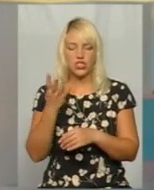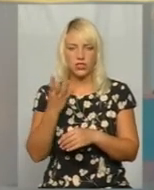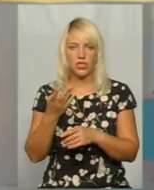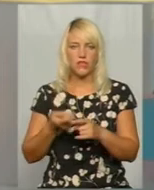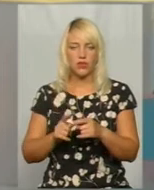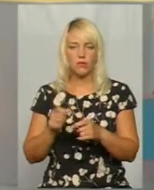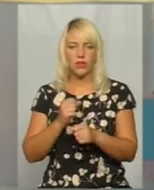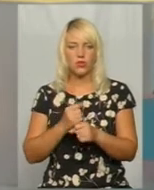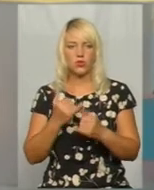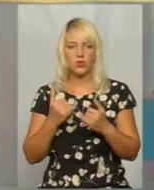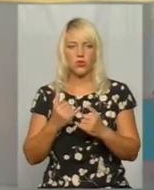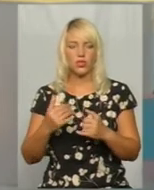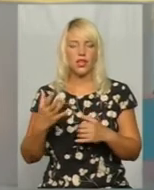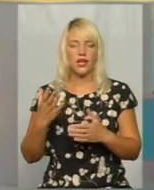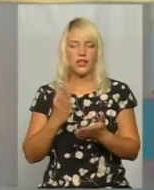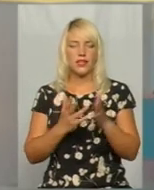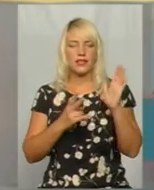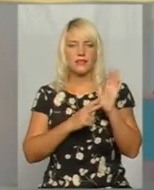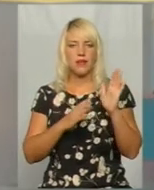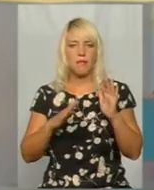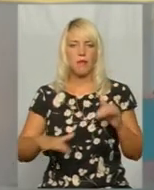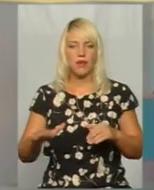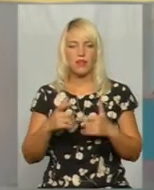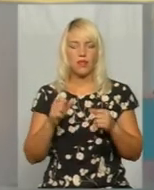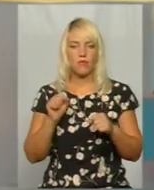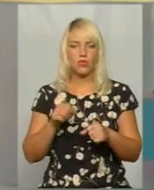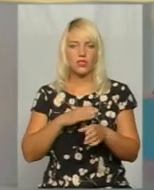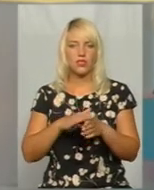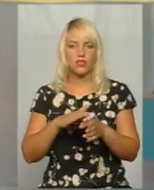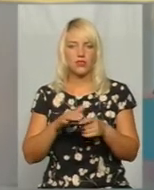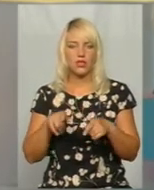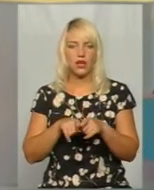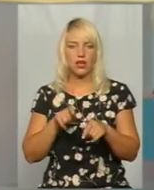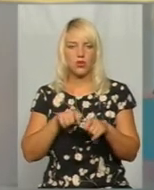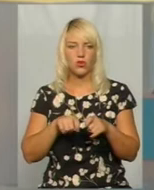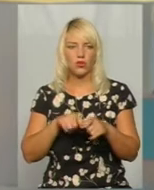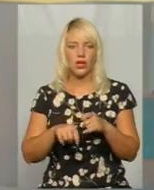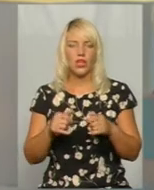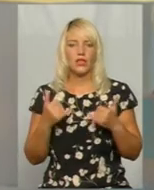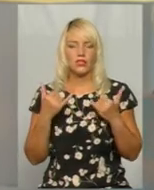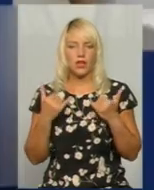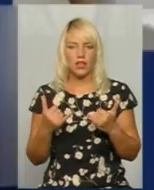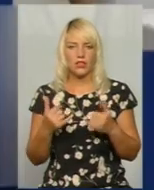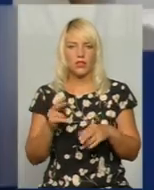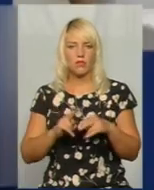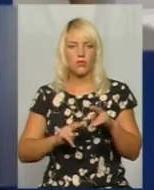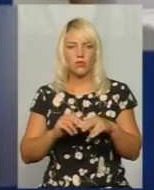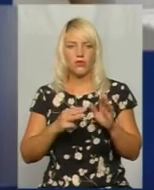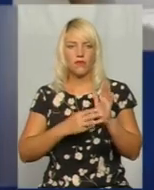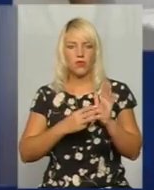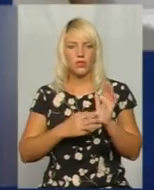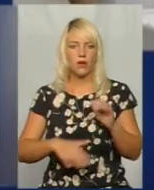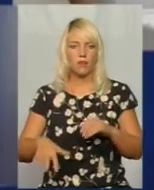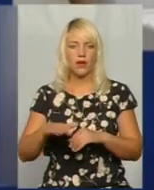майданчиків, де можна здійснювати контроль. Буквально зараз будується восьмий майданчик,